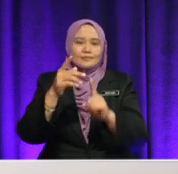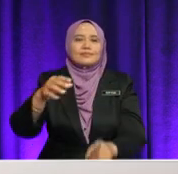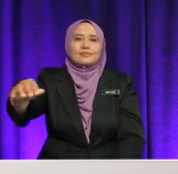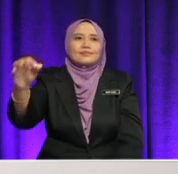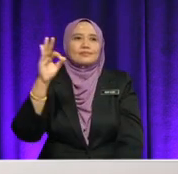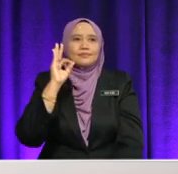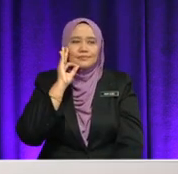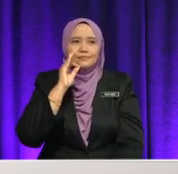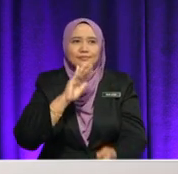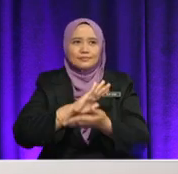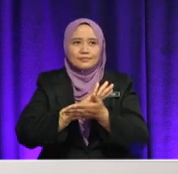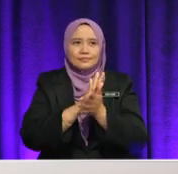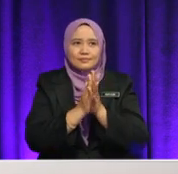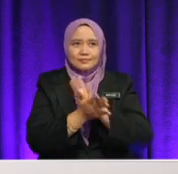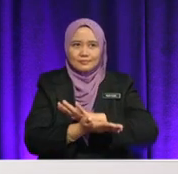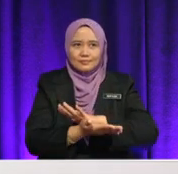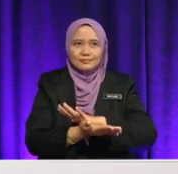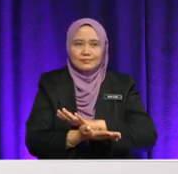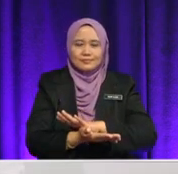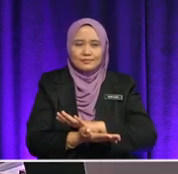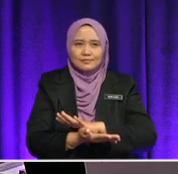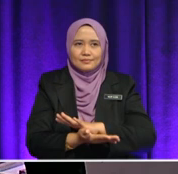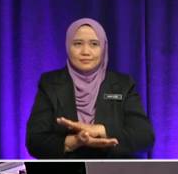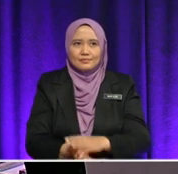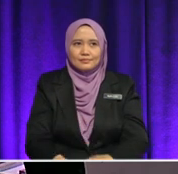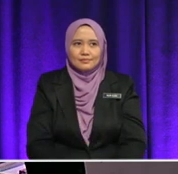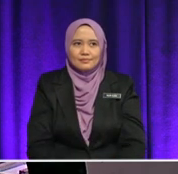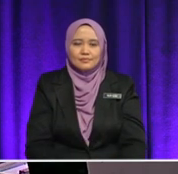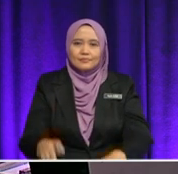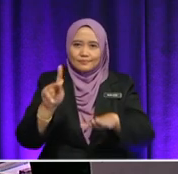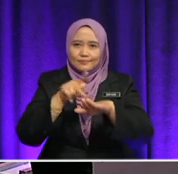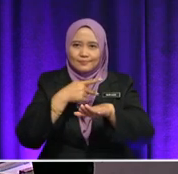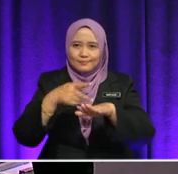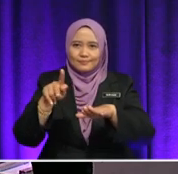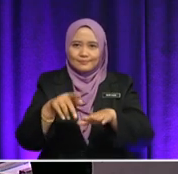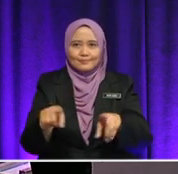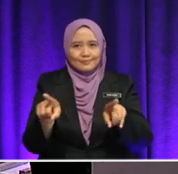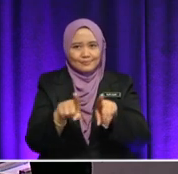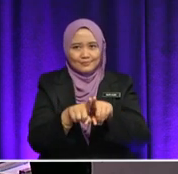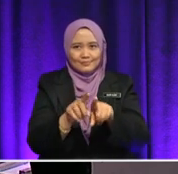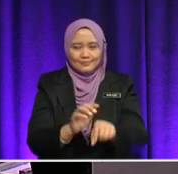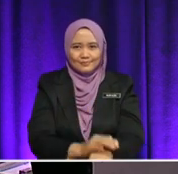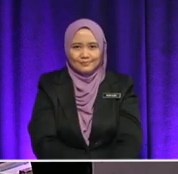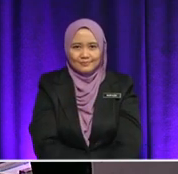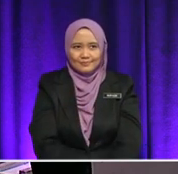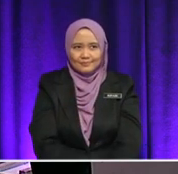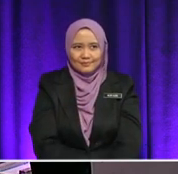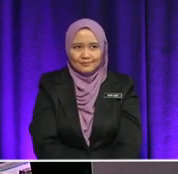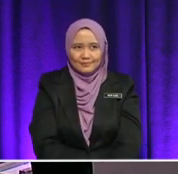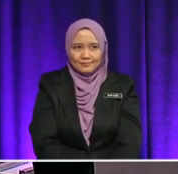menjawab soal dan pantun menggunakan pantunnya membeli pantun dengan pantun dan Cikgu bagi bintang